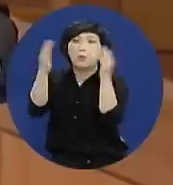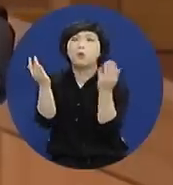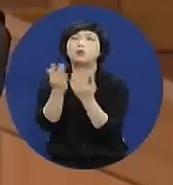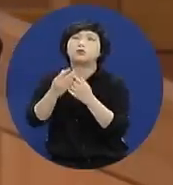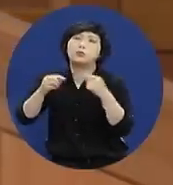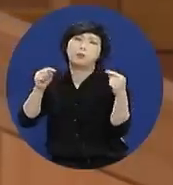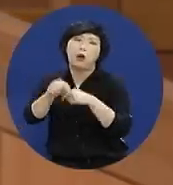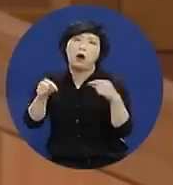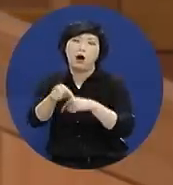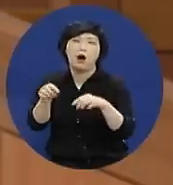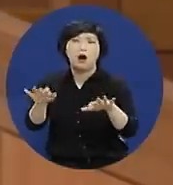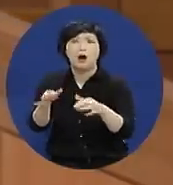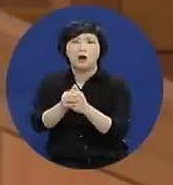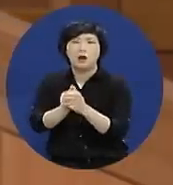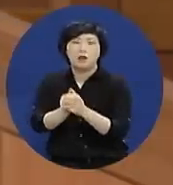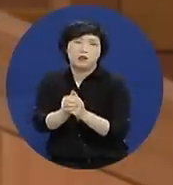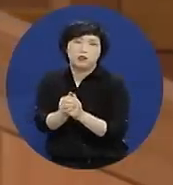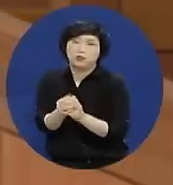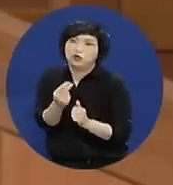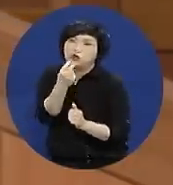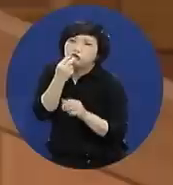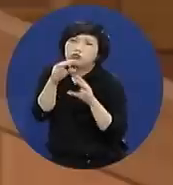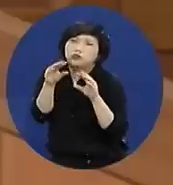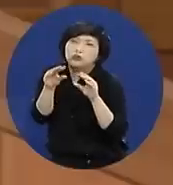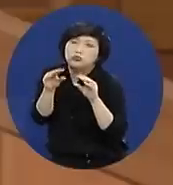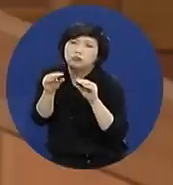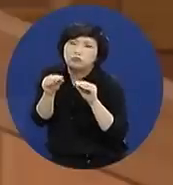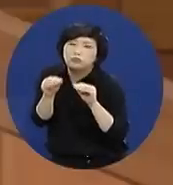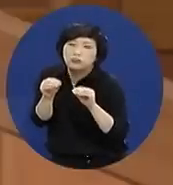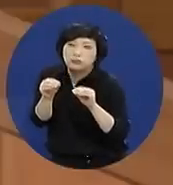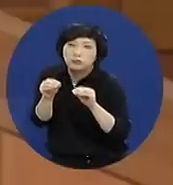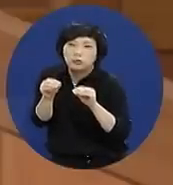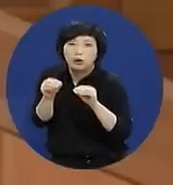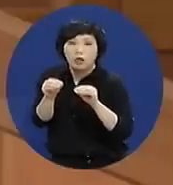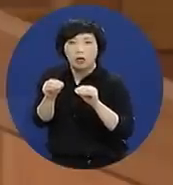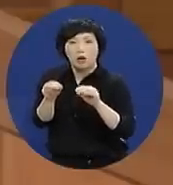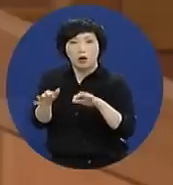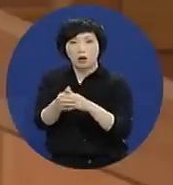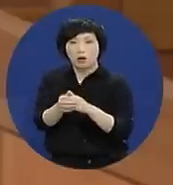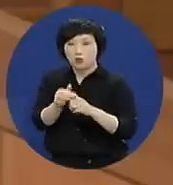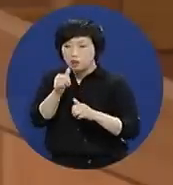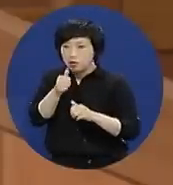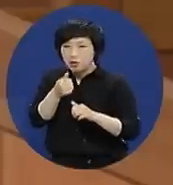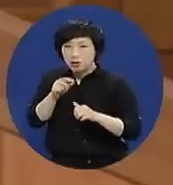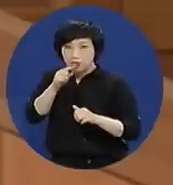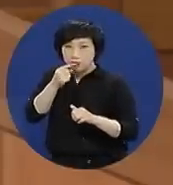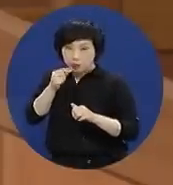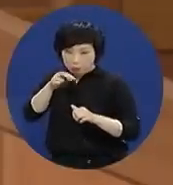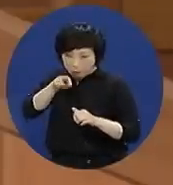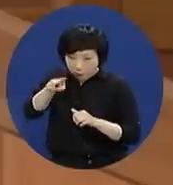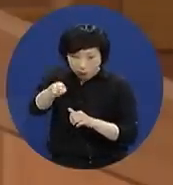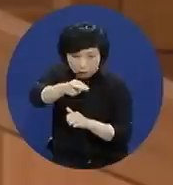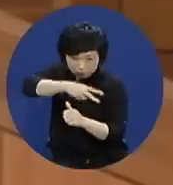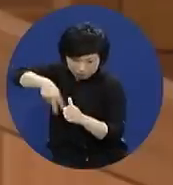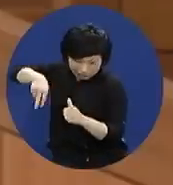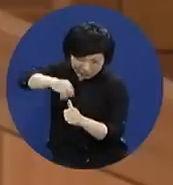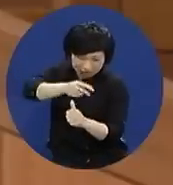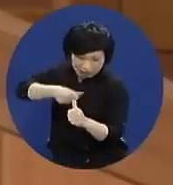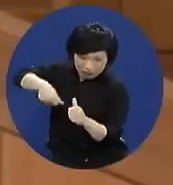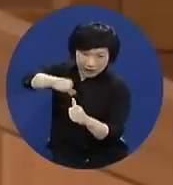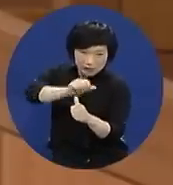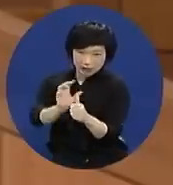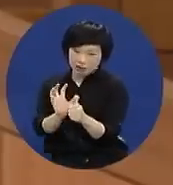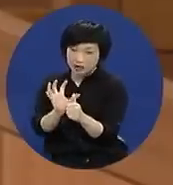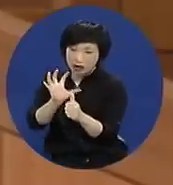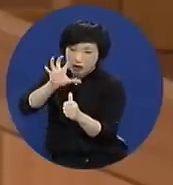砕かれ息の根が完全に止まりますそれから蛇の下を